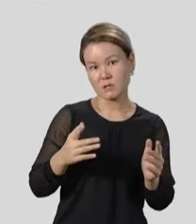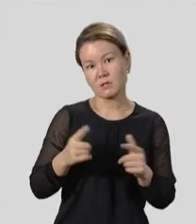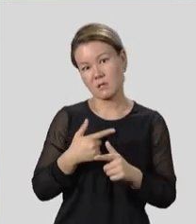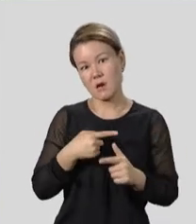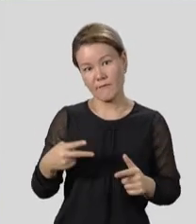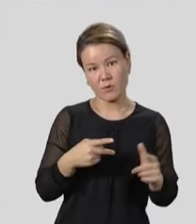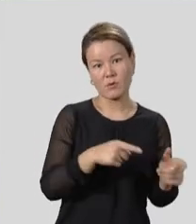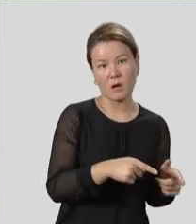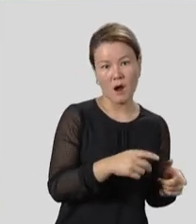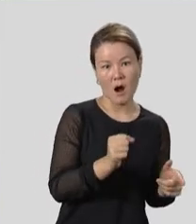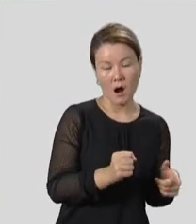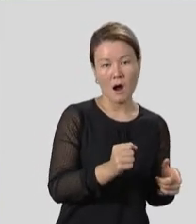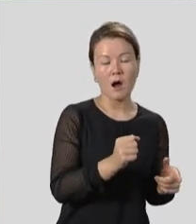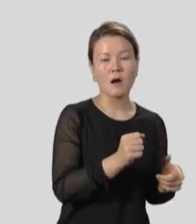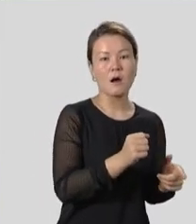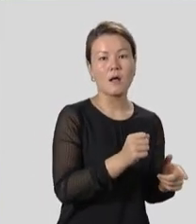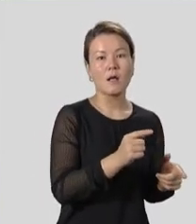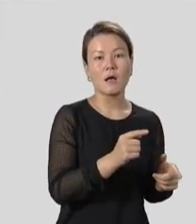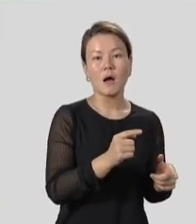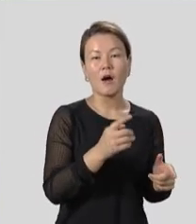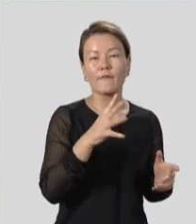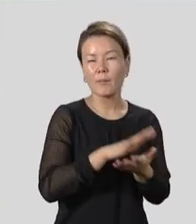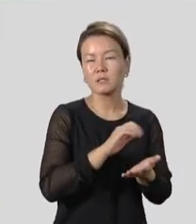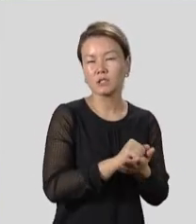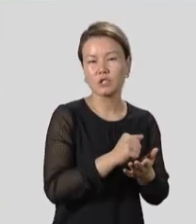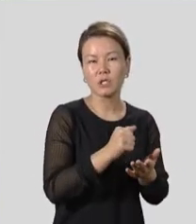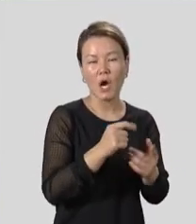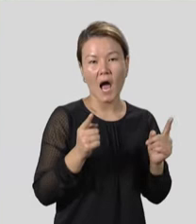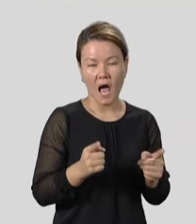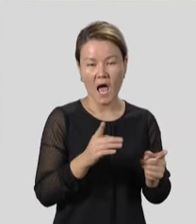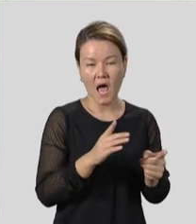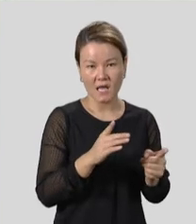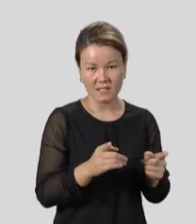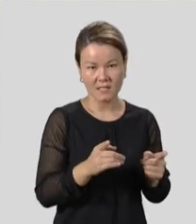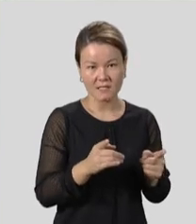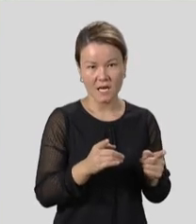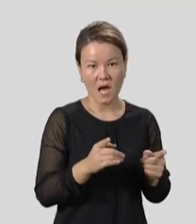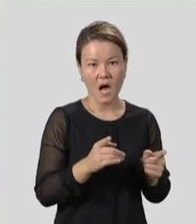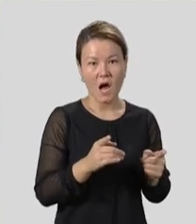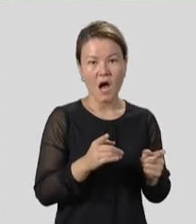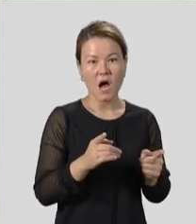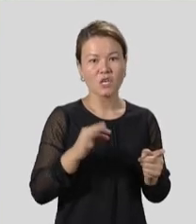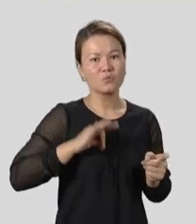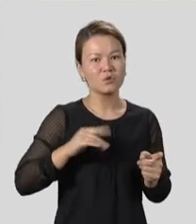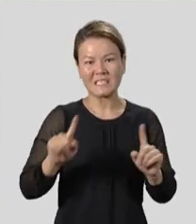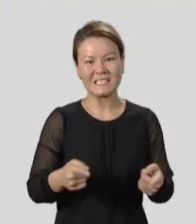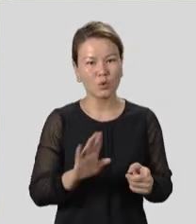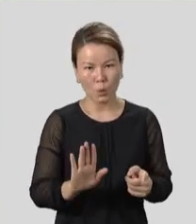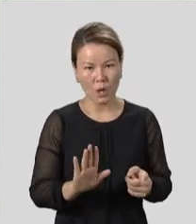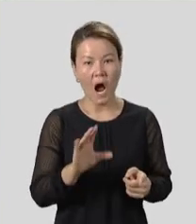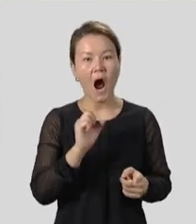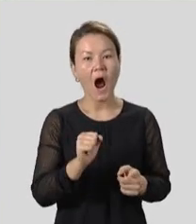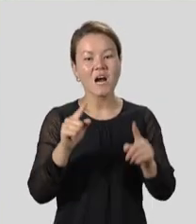b. Обратите внимание, в обозначении отрезка используются не круглые скобки, как это было в обозначении интервала,